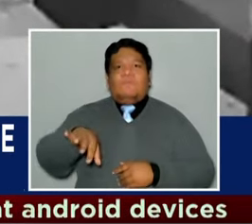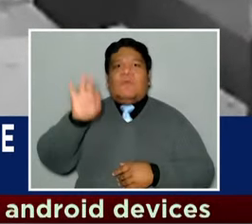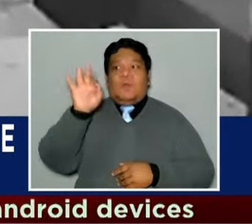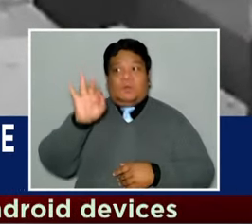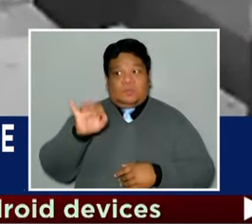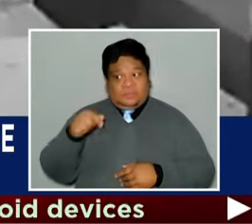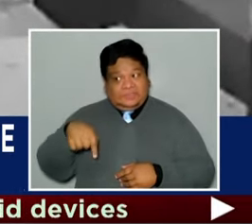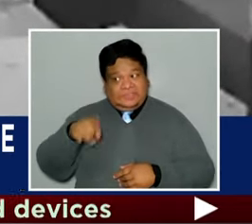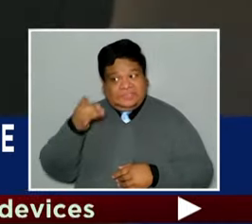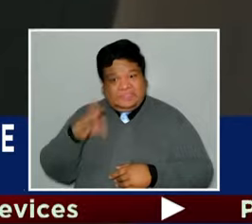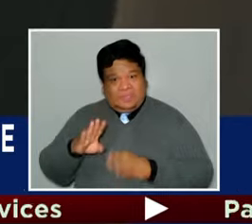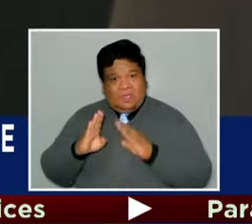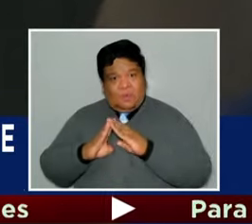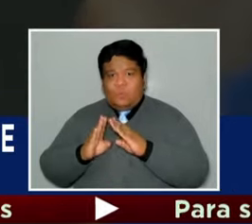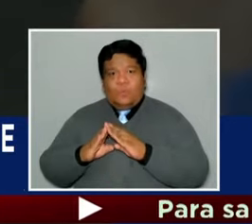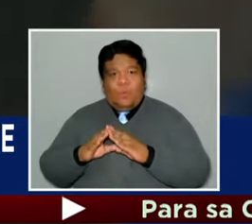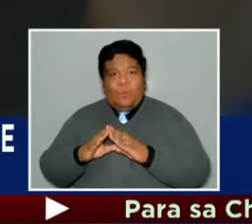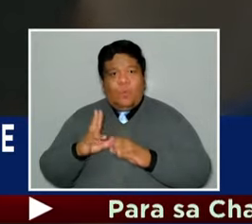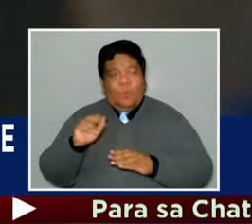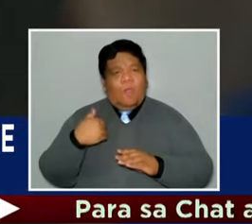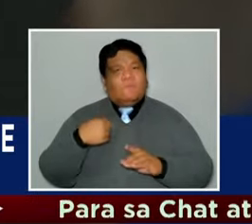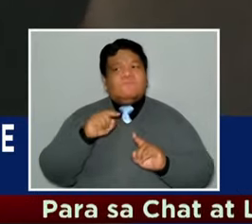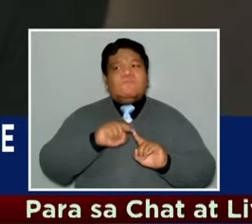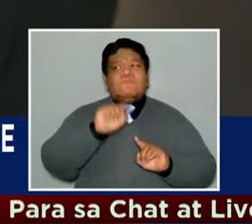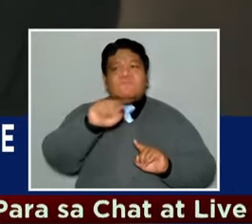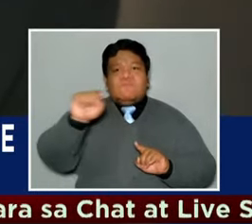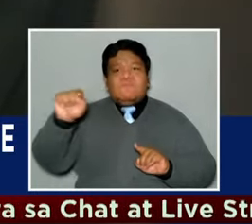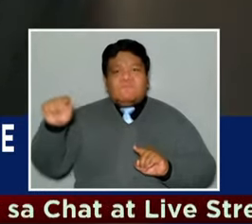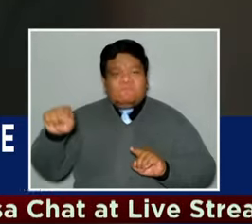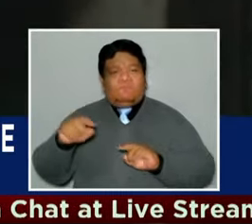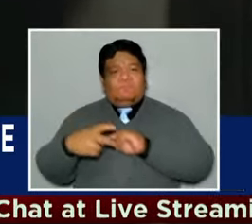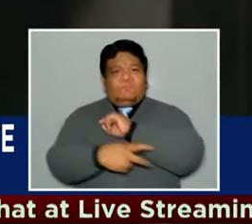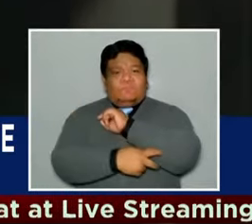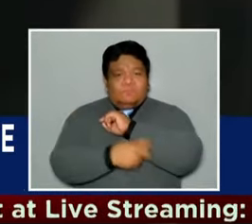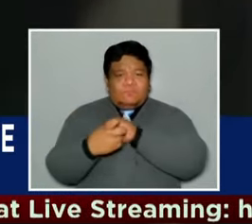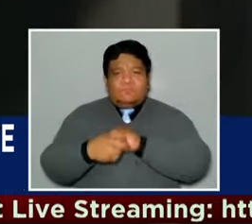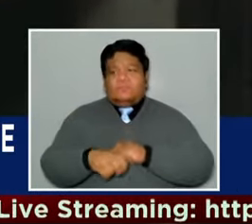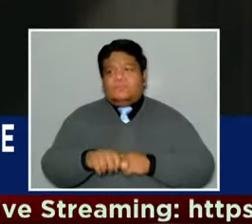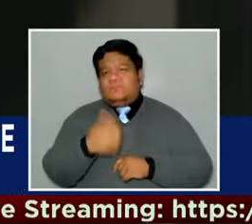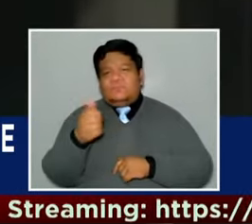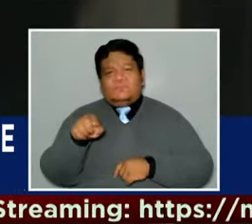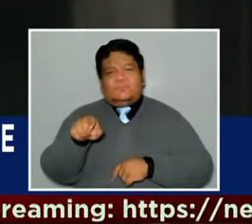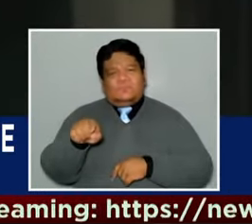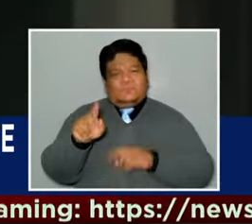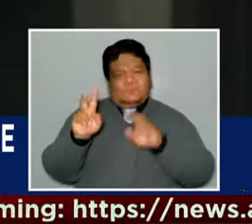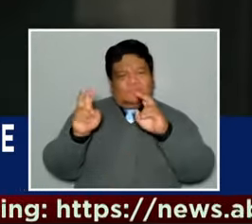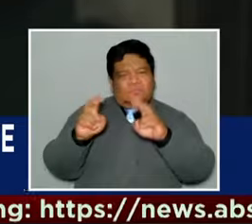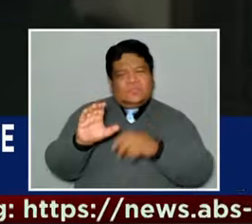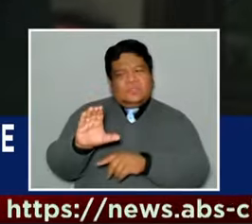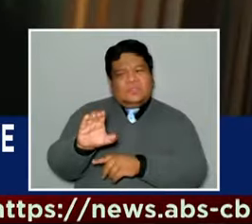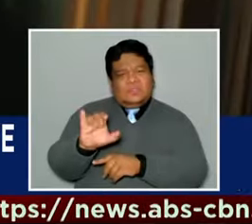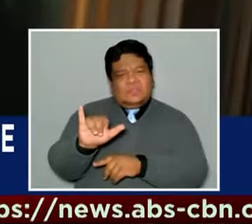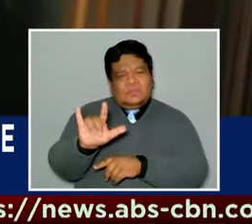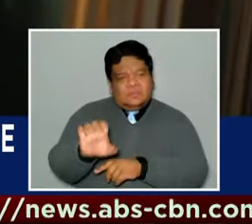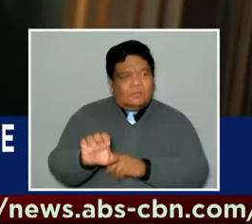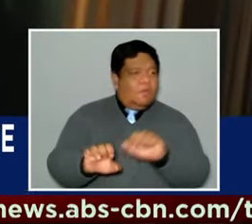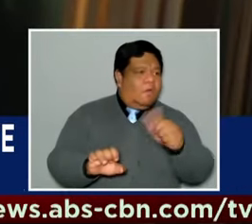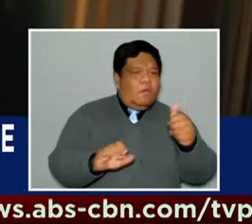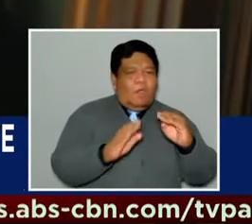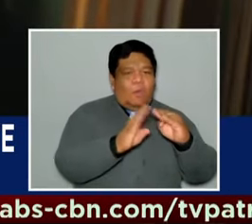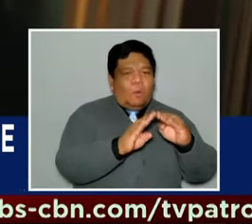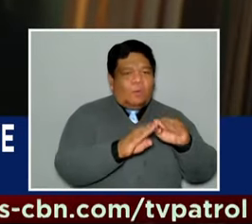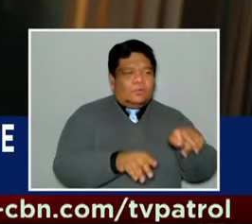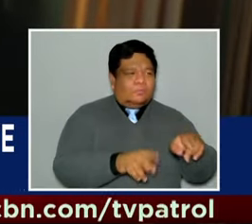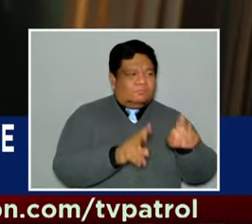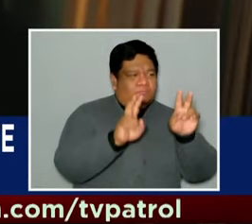sa nasabing subdivision. Nanakawan din ng pera ang ginang na si alias Cecil at ang bagong lipat na si alias Vilma. Na-notice